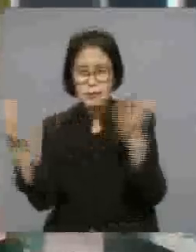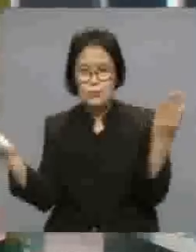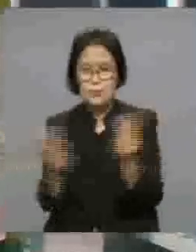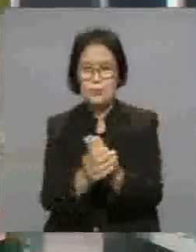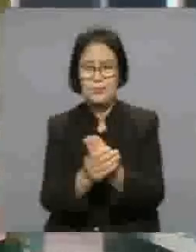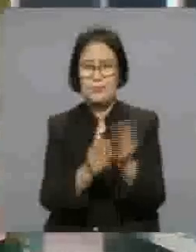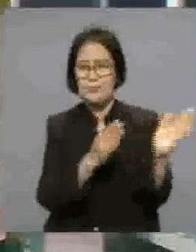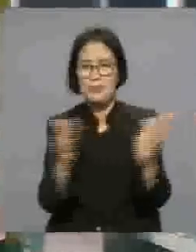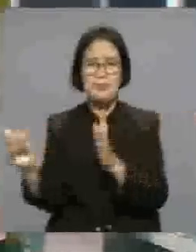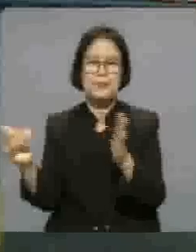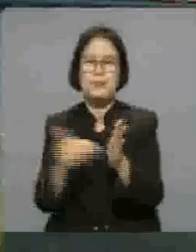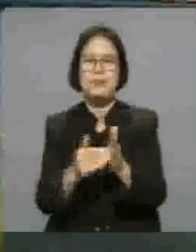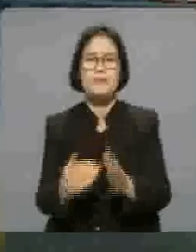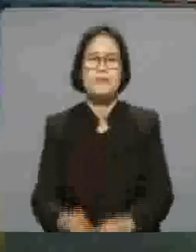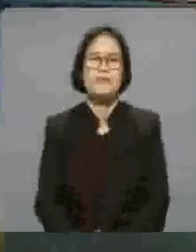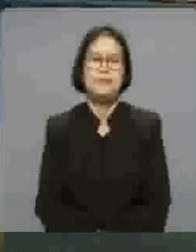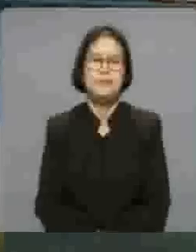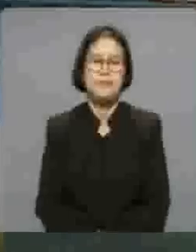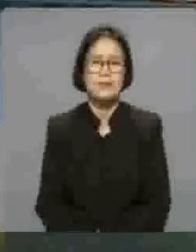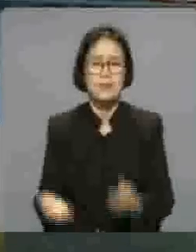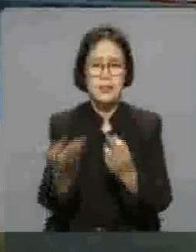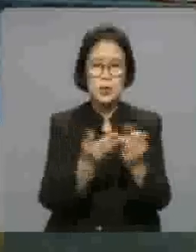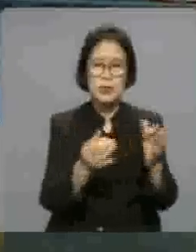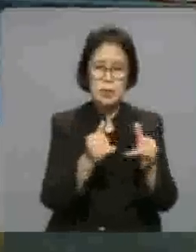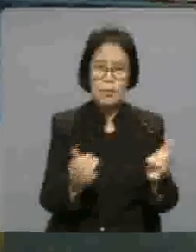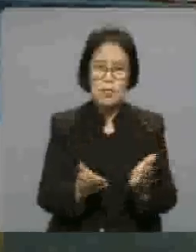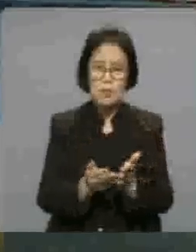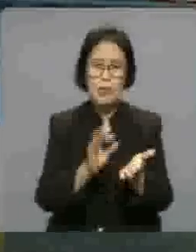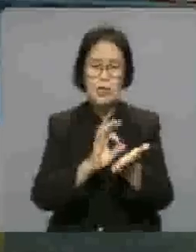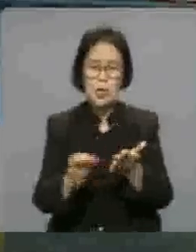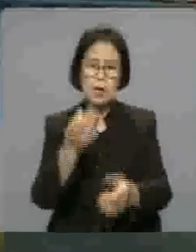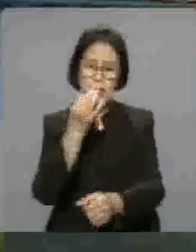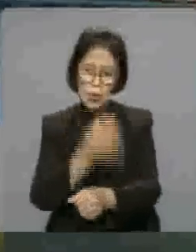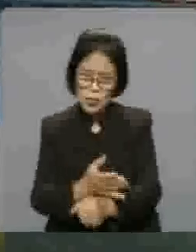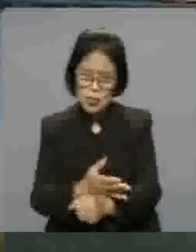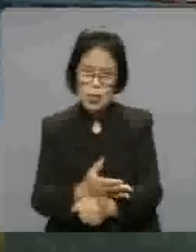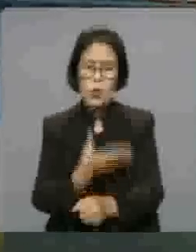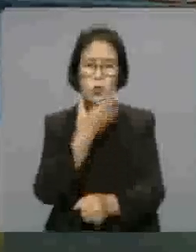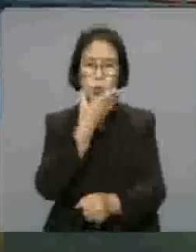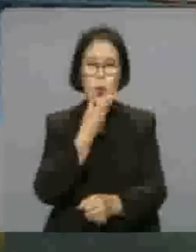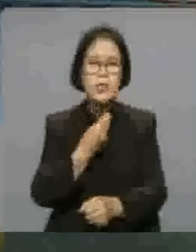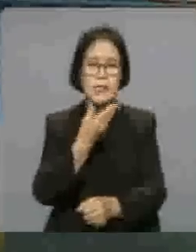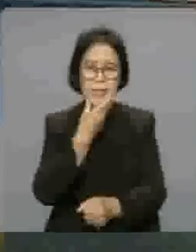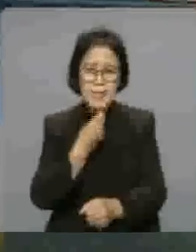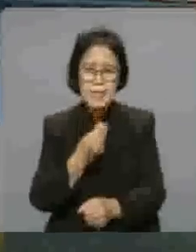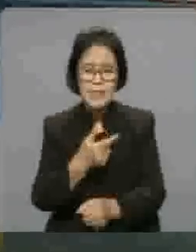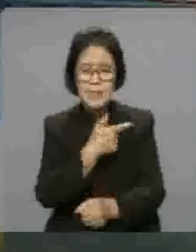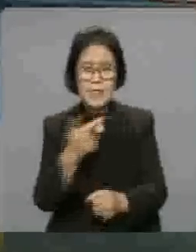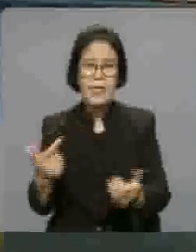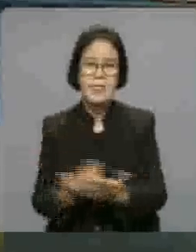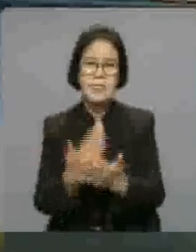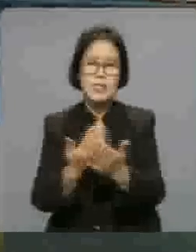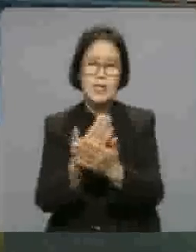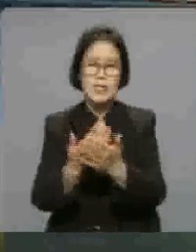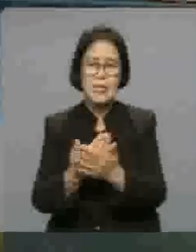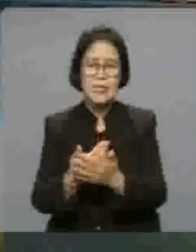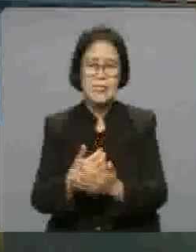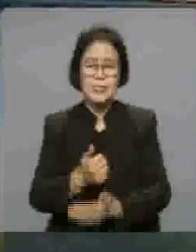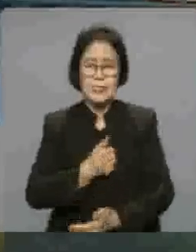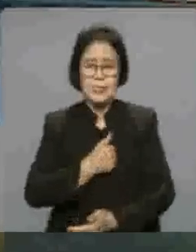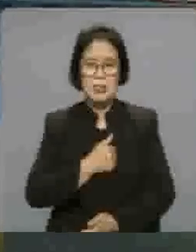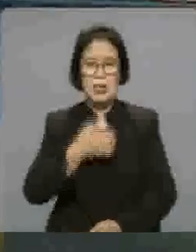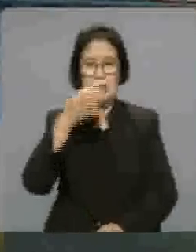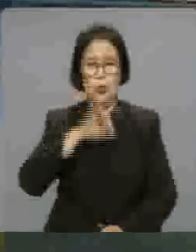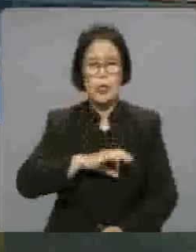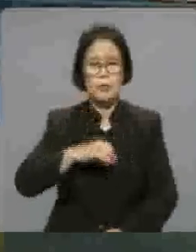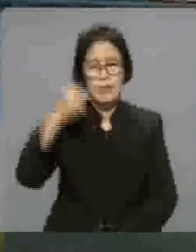준비를 마쳤습니다. 섬 주민들이 선박 이용의 편의성과 복지 측면을 크게 향상되었다는 데